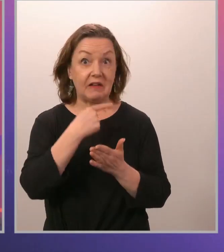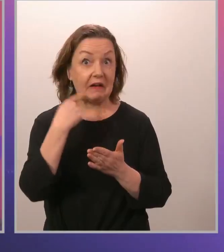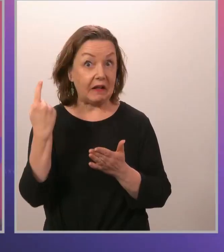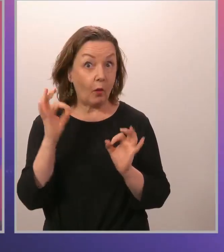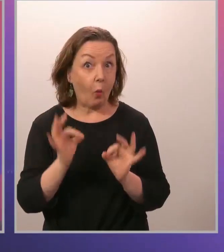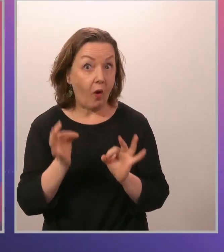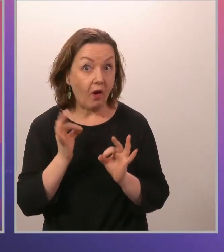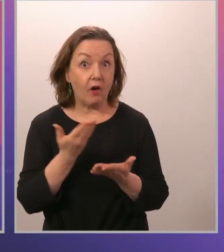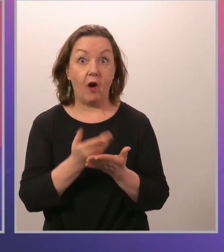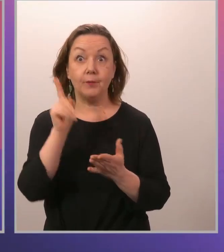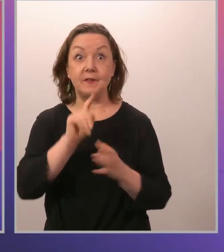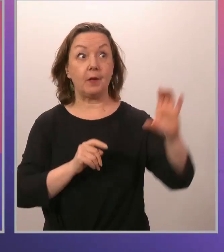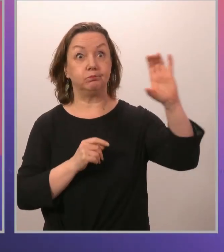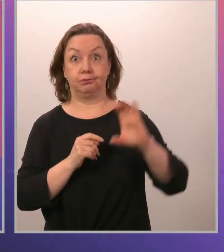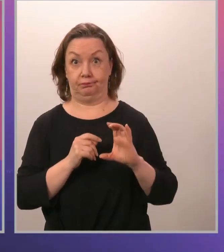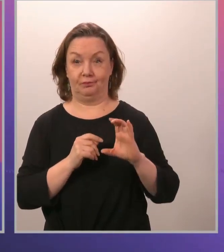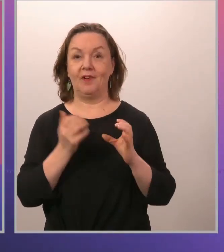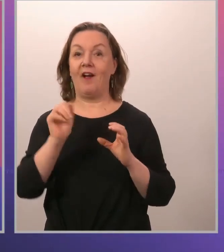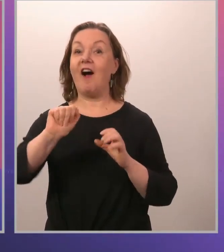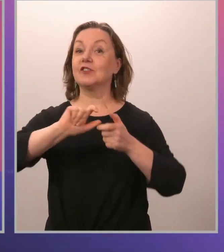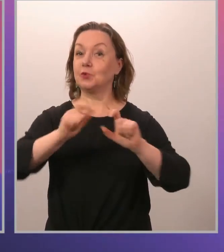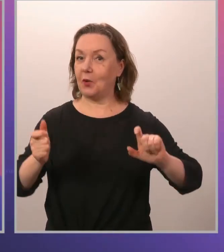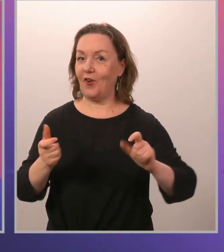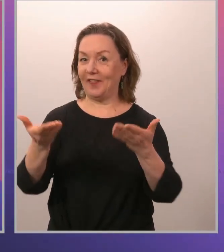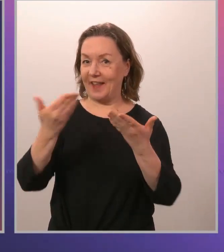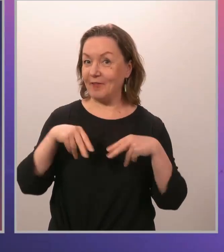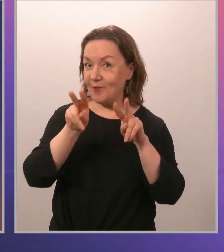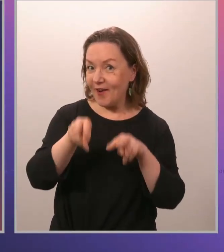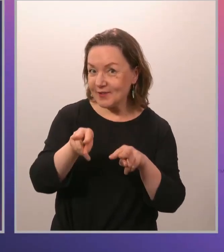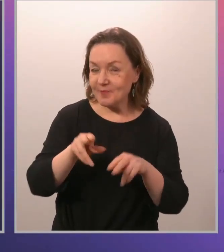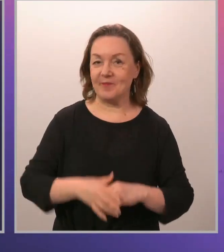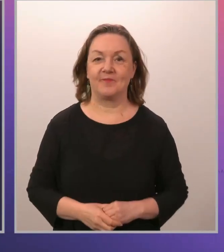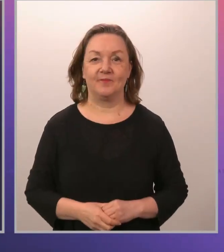ne otetaan? Tämä on A-studio. Tervetuloa katsomaan.